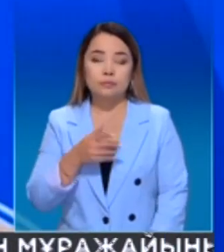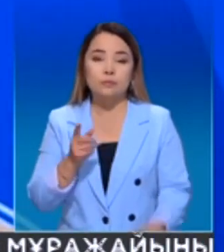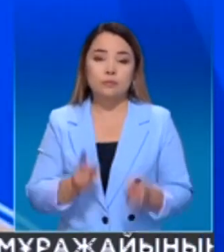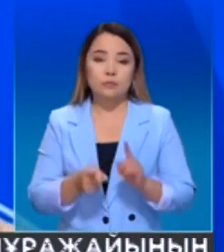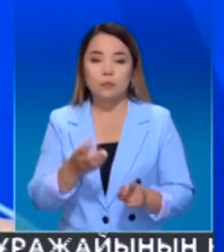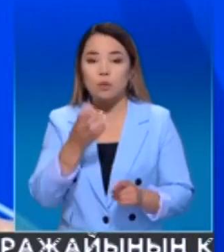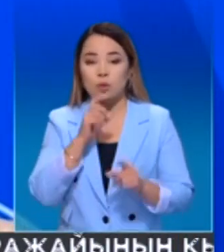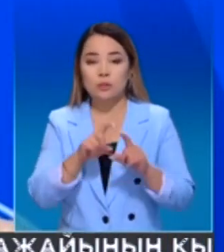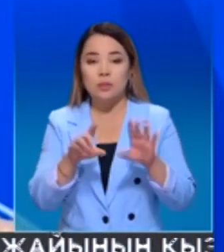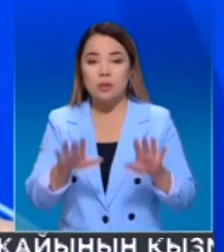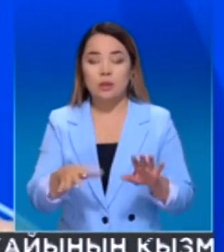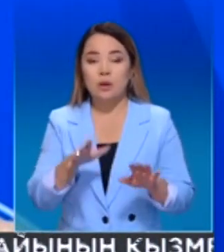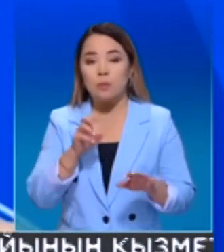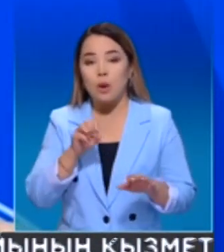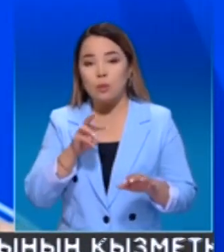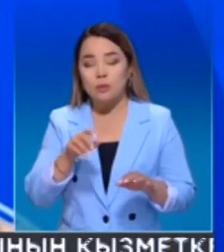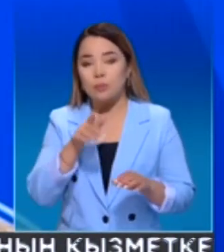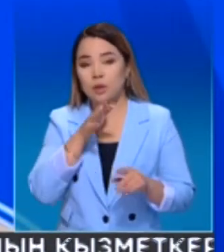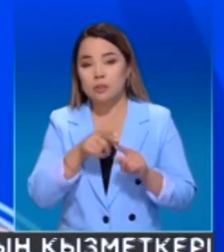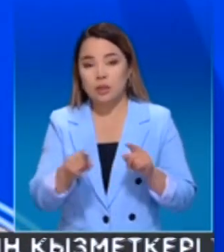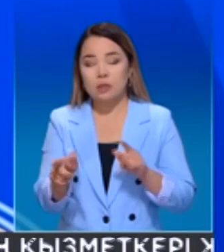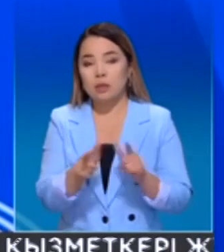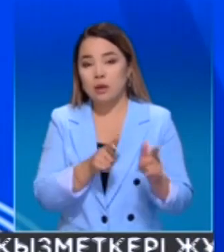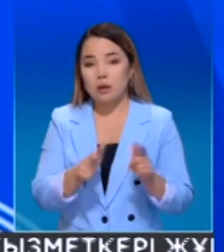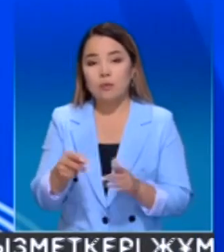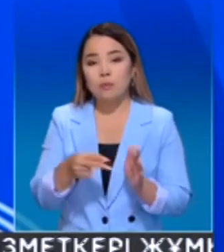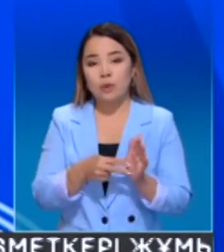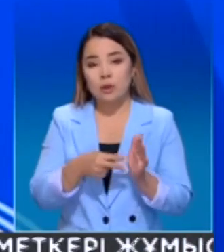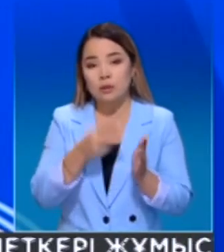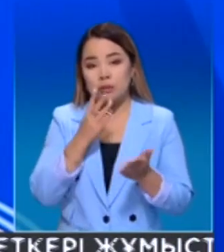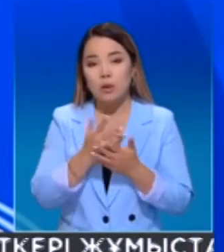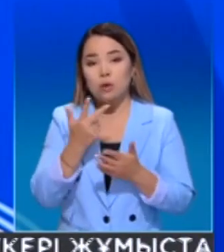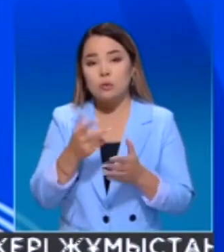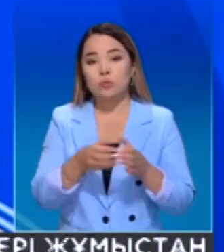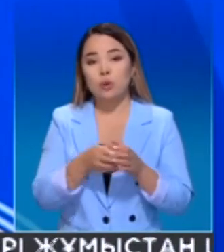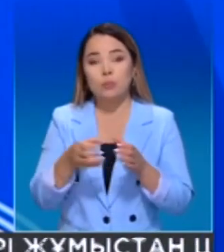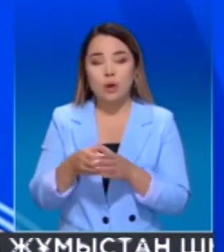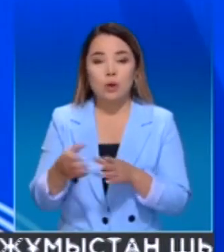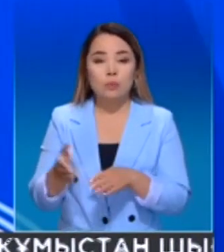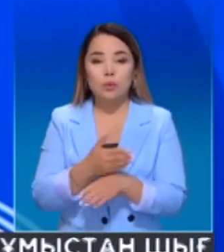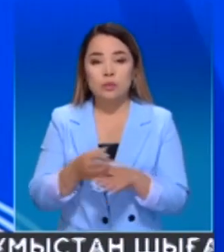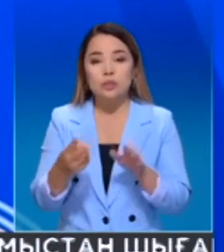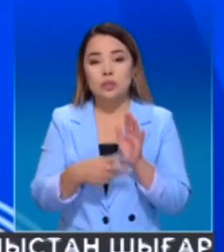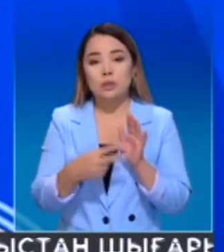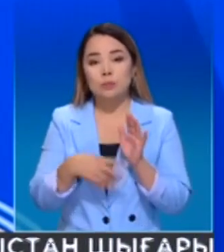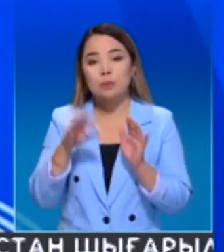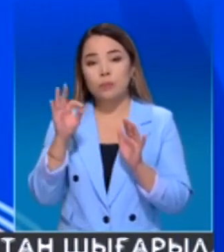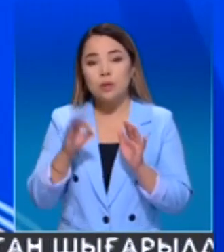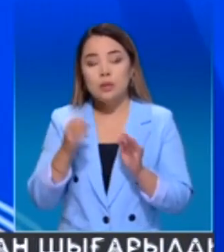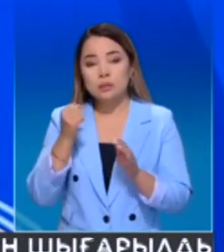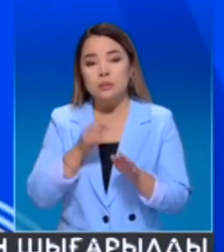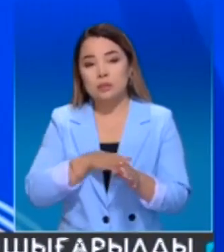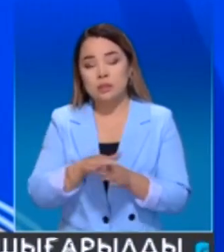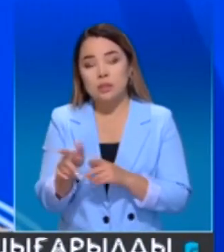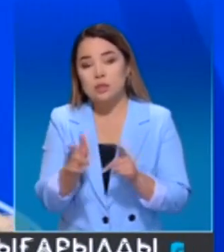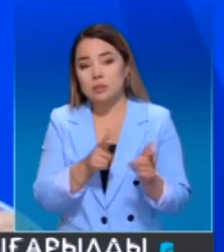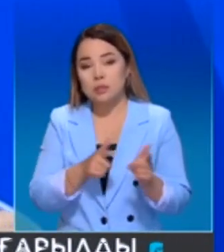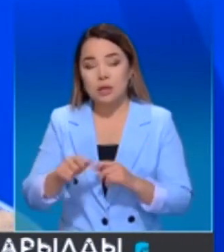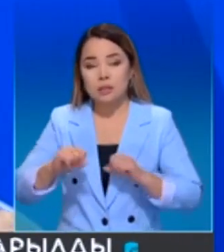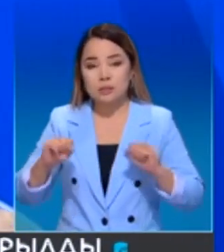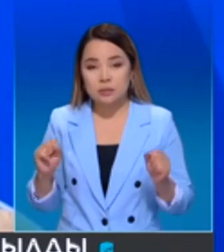жылу нысандарына маусымға дайындығын бағаладық. Оларды 3 топқа бөлдік. 70%-дық топтар қысқа толыққанды дайын деген